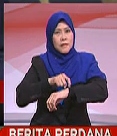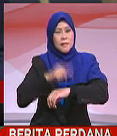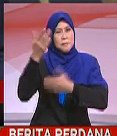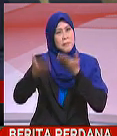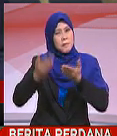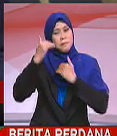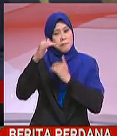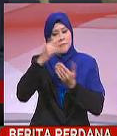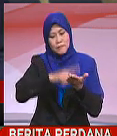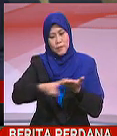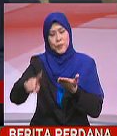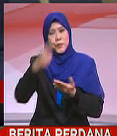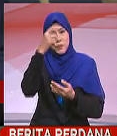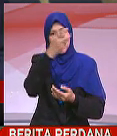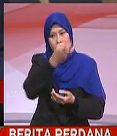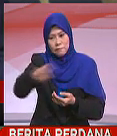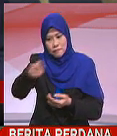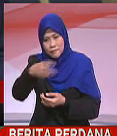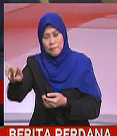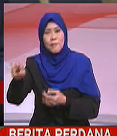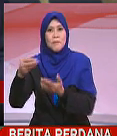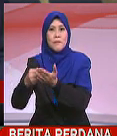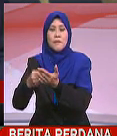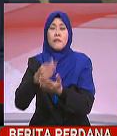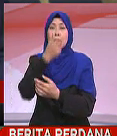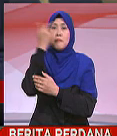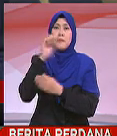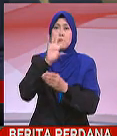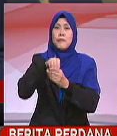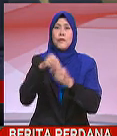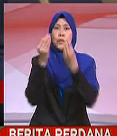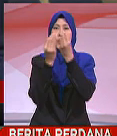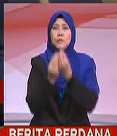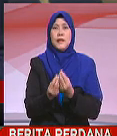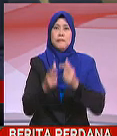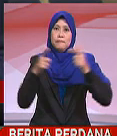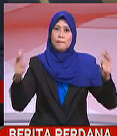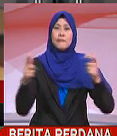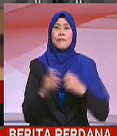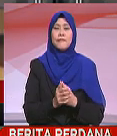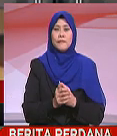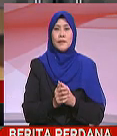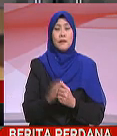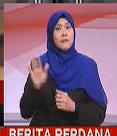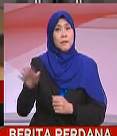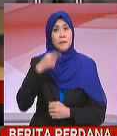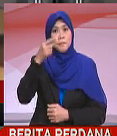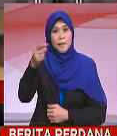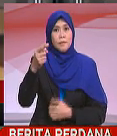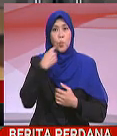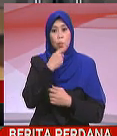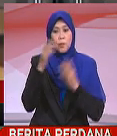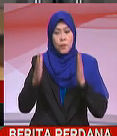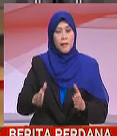seminggu foto pengkreditan penuh memandangkan ia membabitkan jumlah besar justru beliau memohon agar semua penerima yang